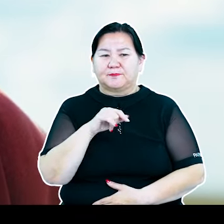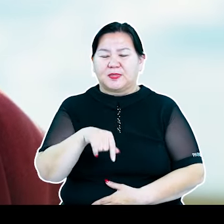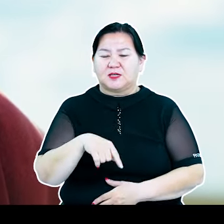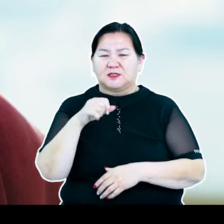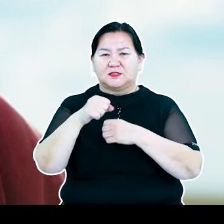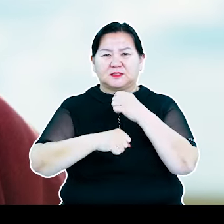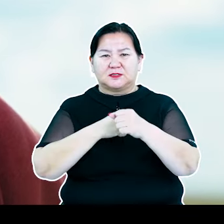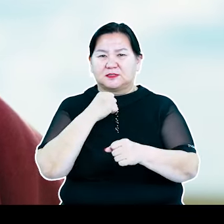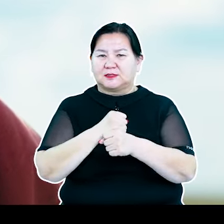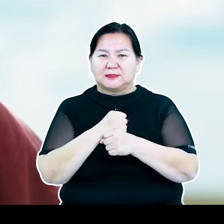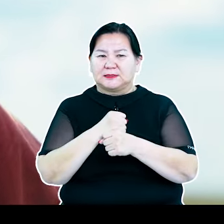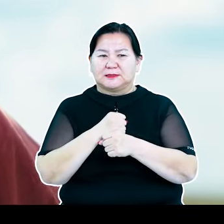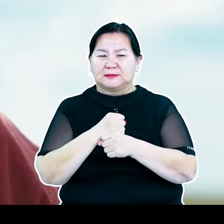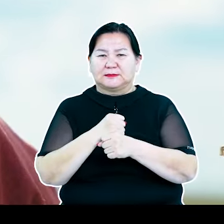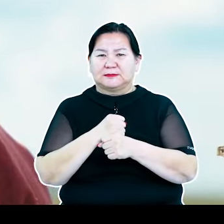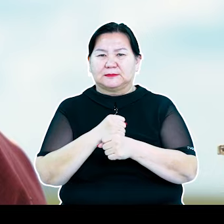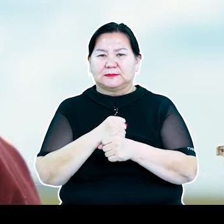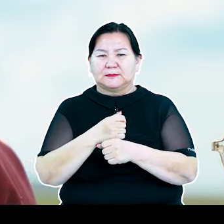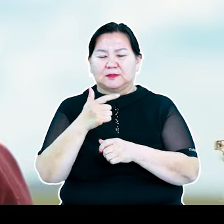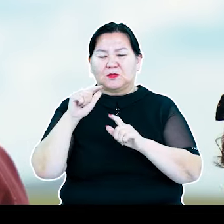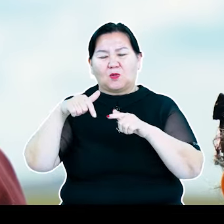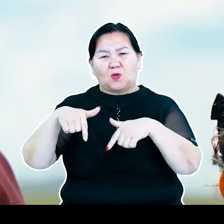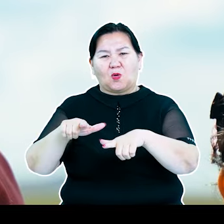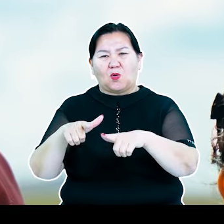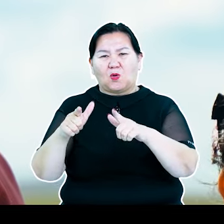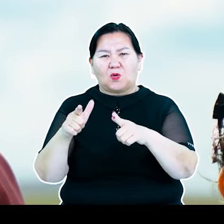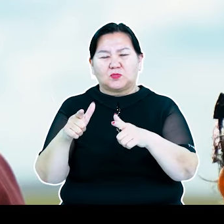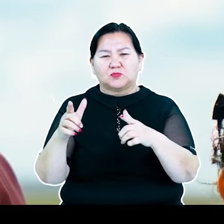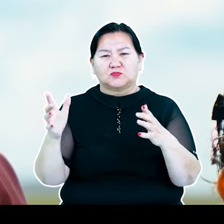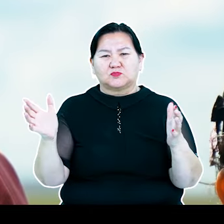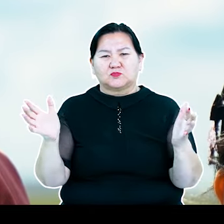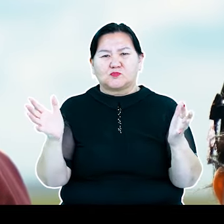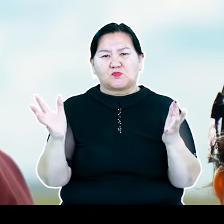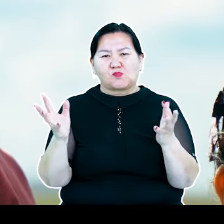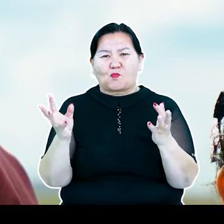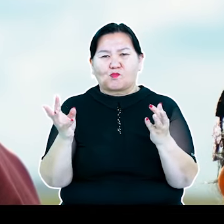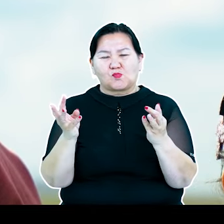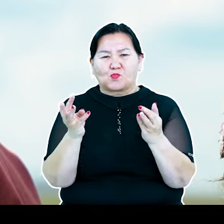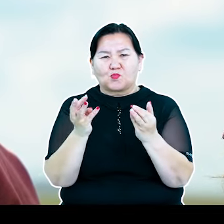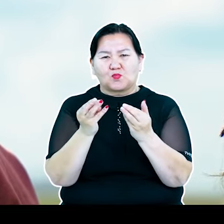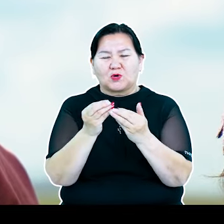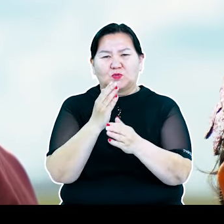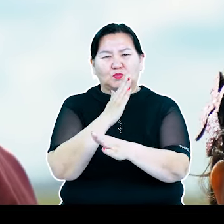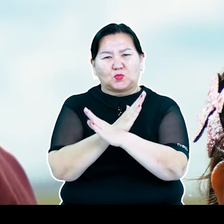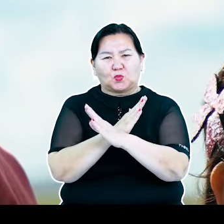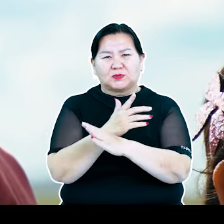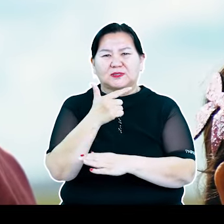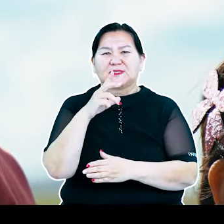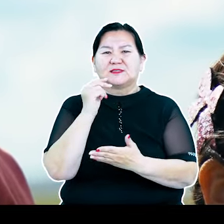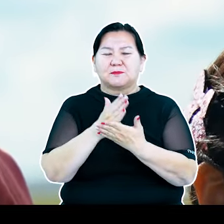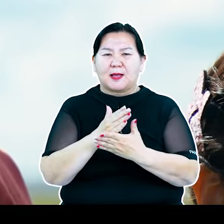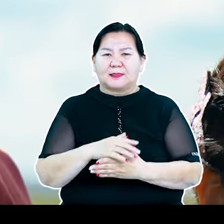Энэ жилч гол маань нэлээд татрангууд уул байна та.